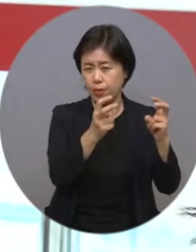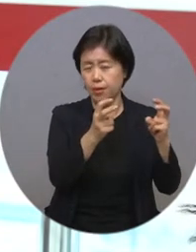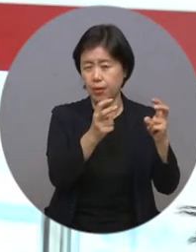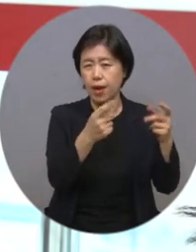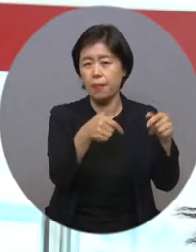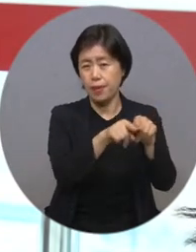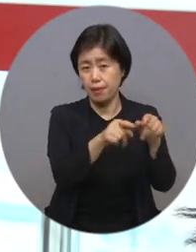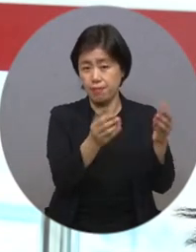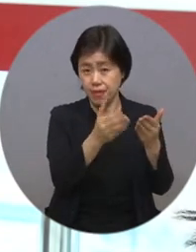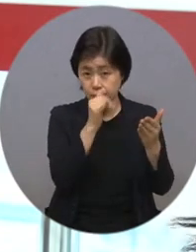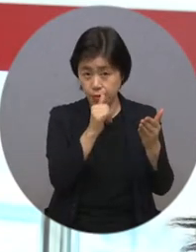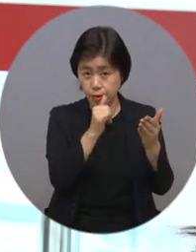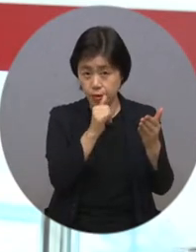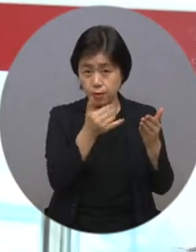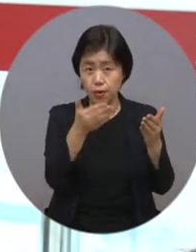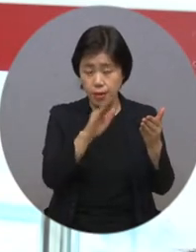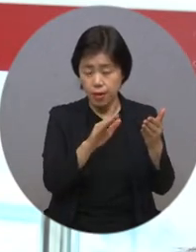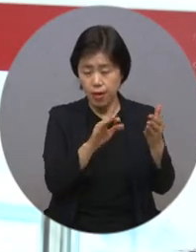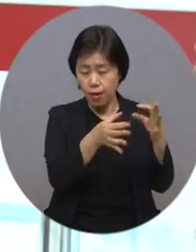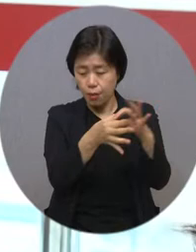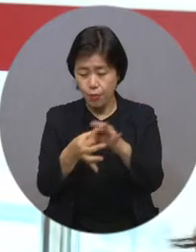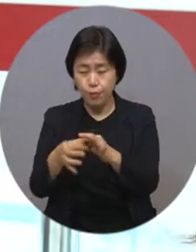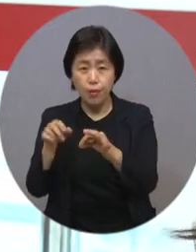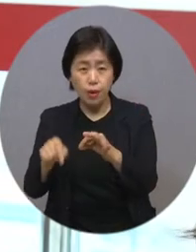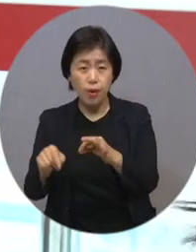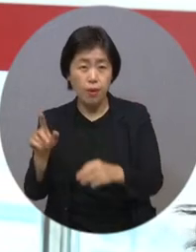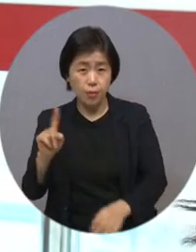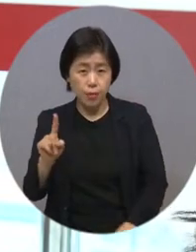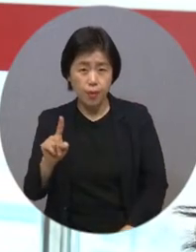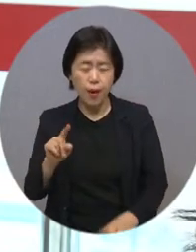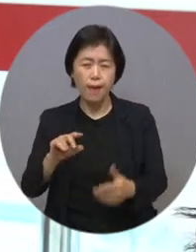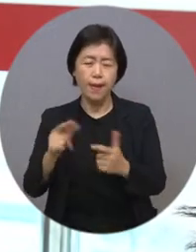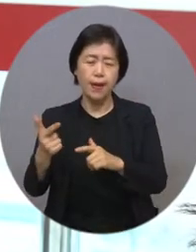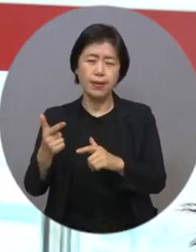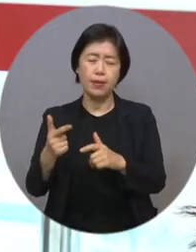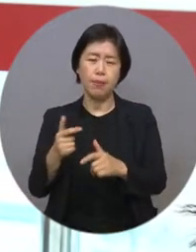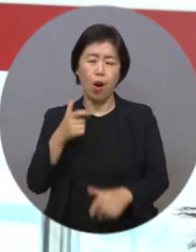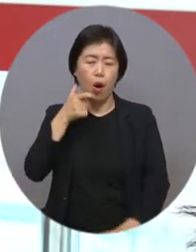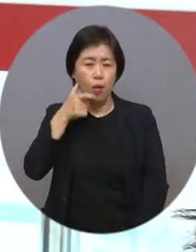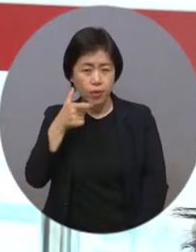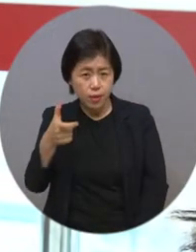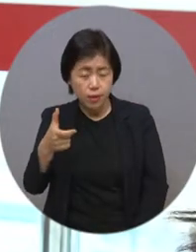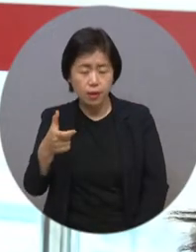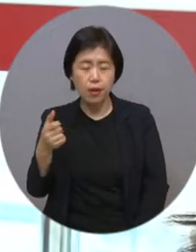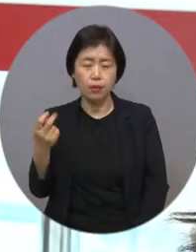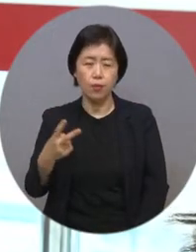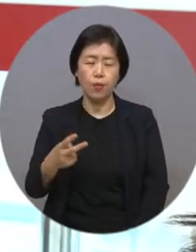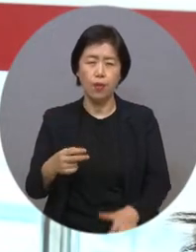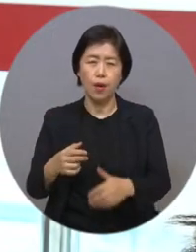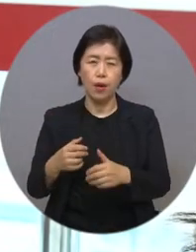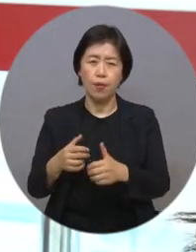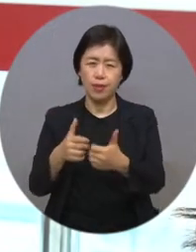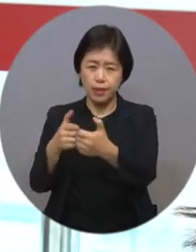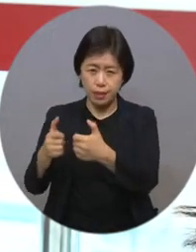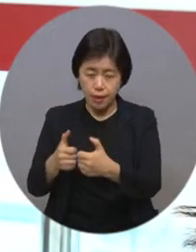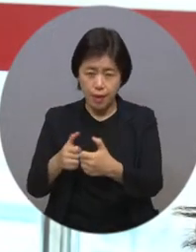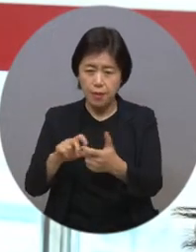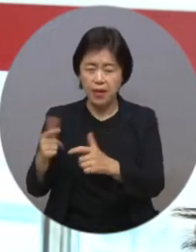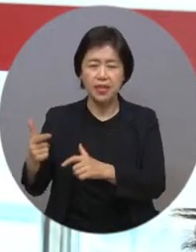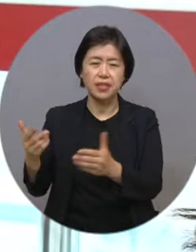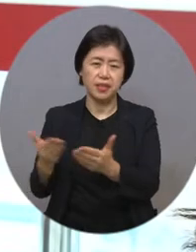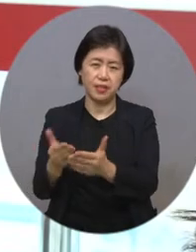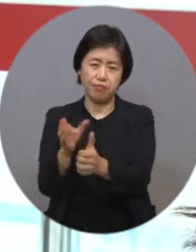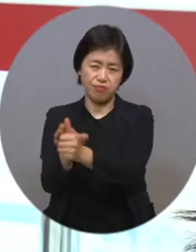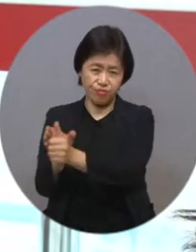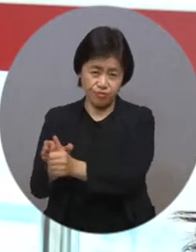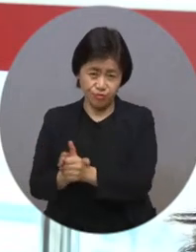있습니다. 예를 들어서 콜센터라든가 뭐 여러 가지 복지 시설들이 있는데 그 상황에 맞는 장애 유형을 저희가 분석을 해서 거기에 맞는